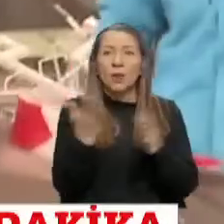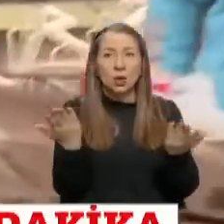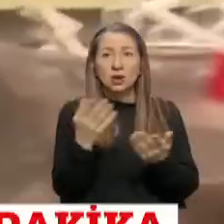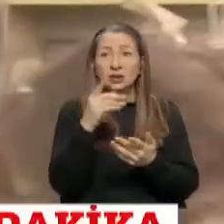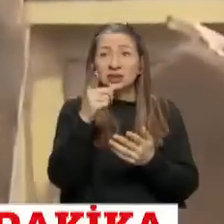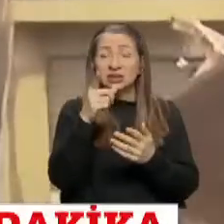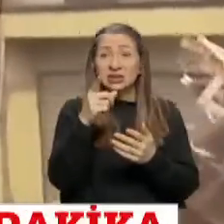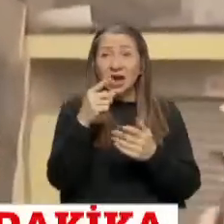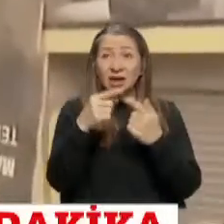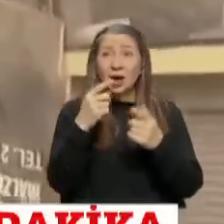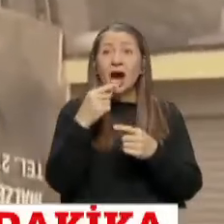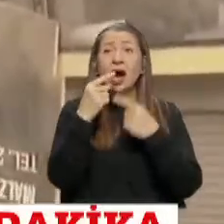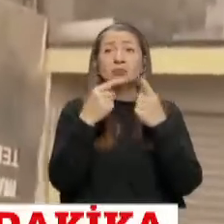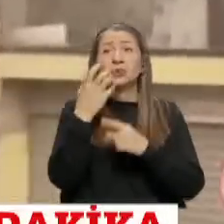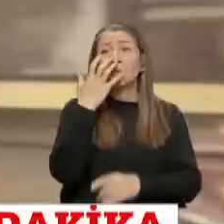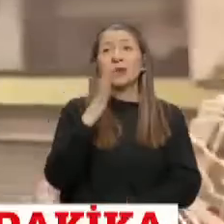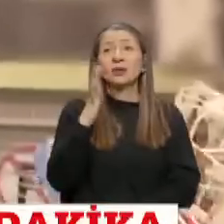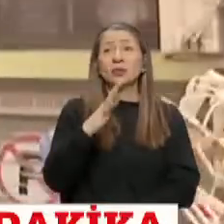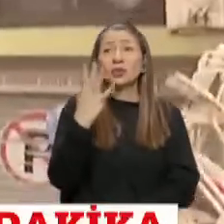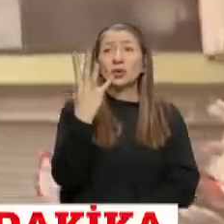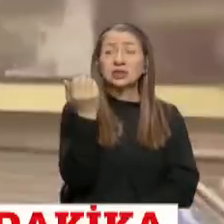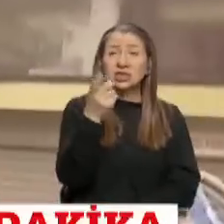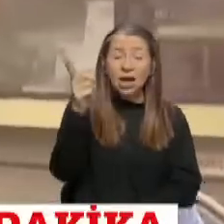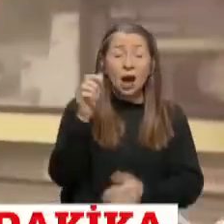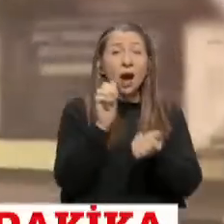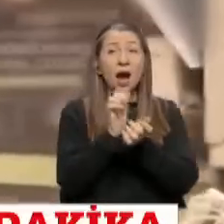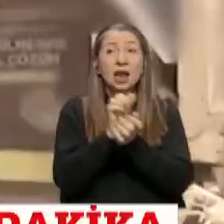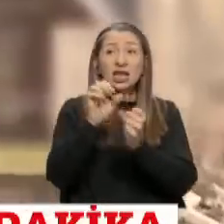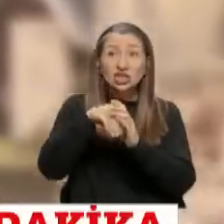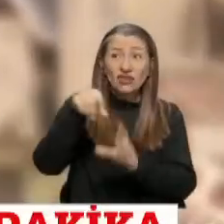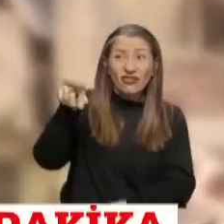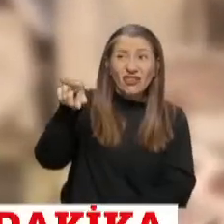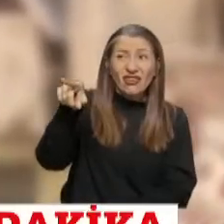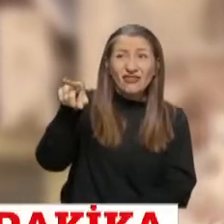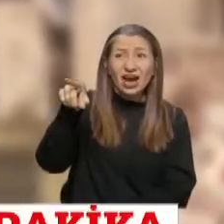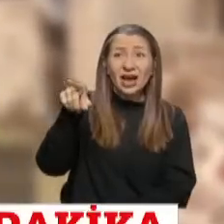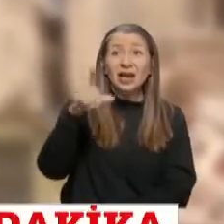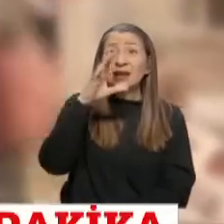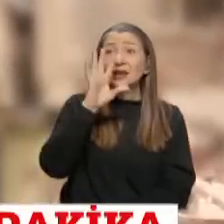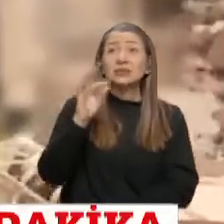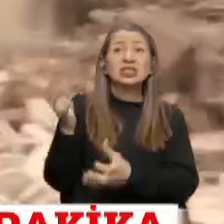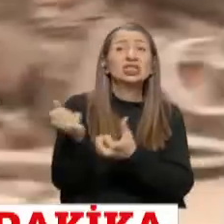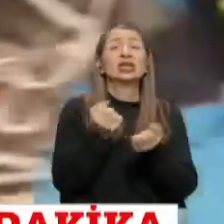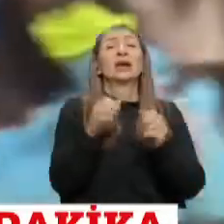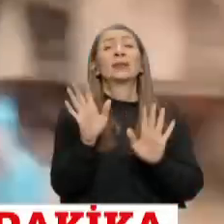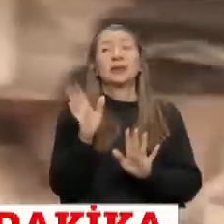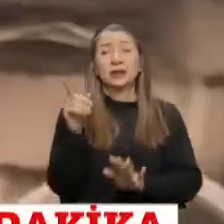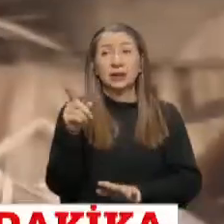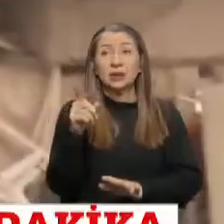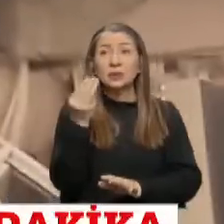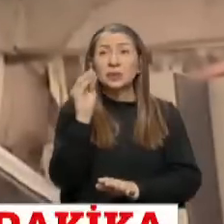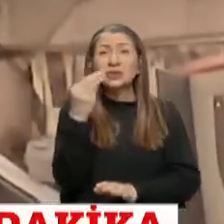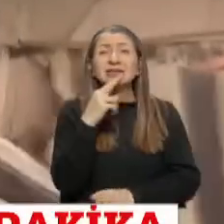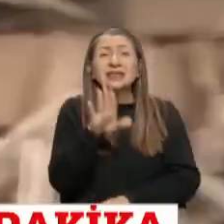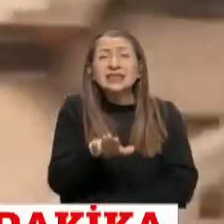Siz yakınınızı mı bekliyorsunuz? Amcamı bekliyorum. 4 kişiler ailecek içerideler. Kimse çıkaramadı.